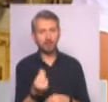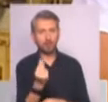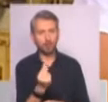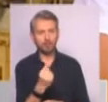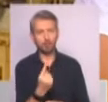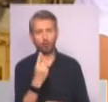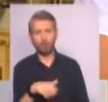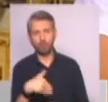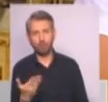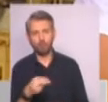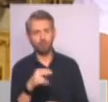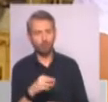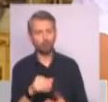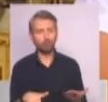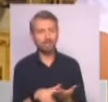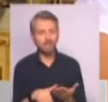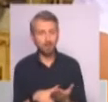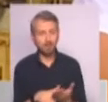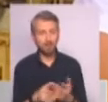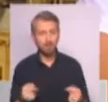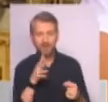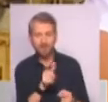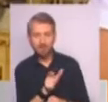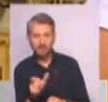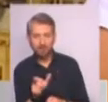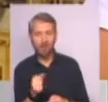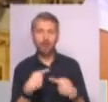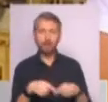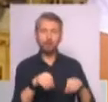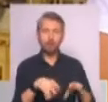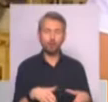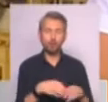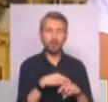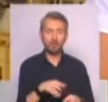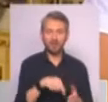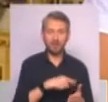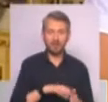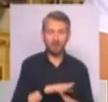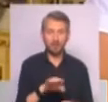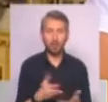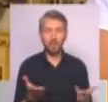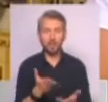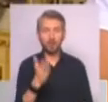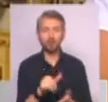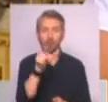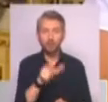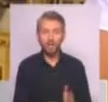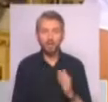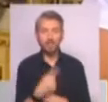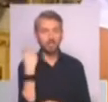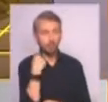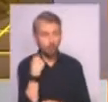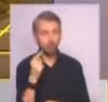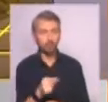з одного боку по субсидіям в певний період, а іншу постанову Кабінету міністрів не відмінила, по якій, якщо у людини виникне борг, то